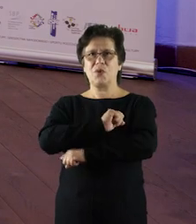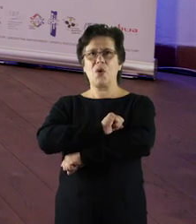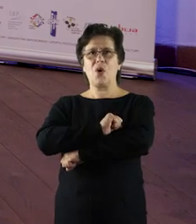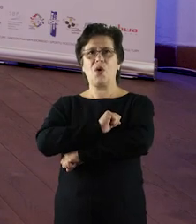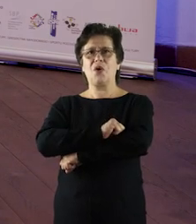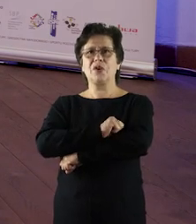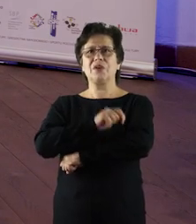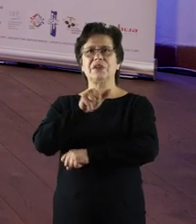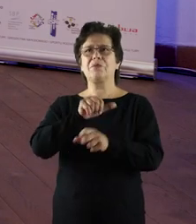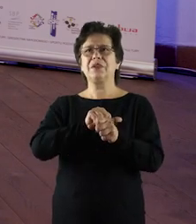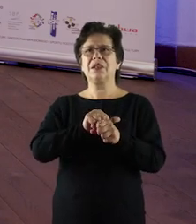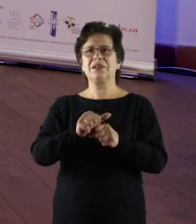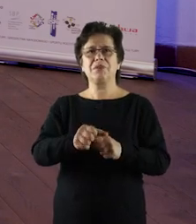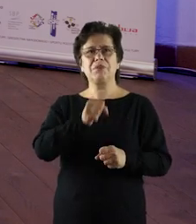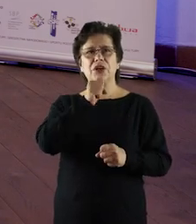jest mikrofon. Proszę